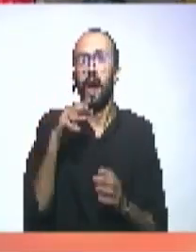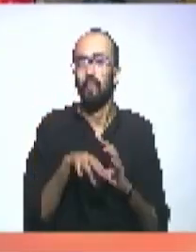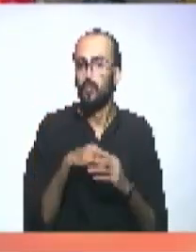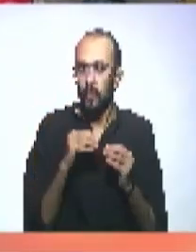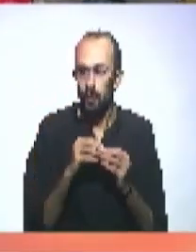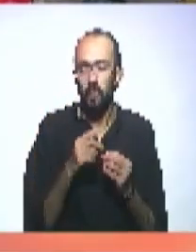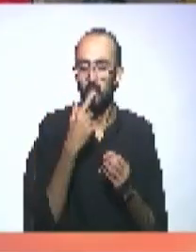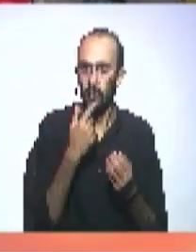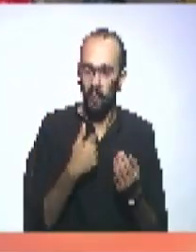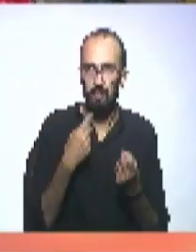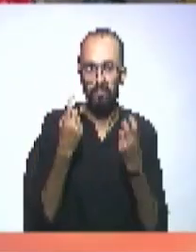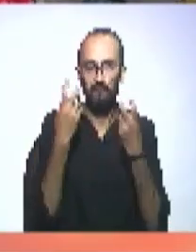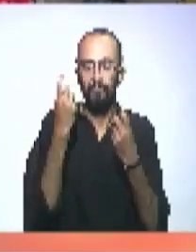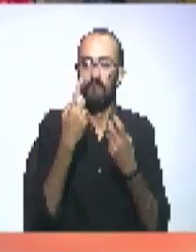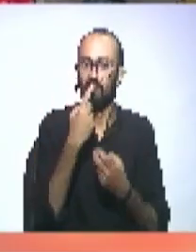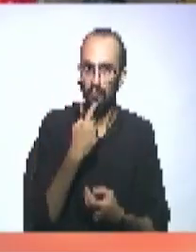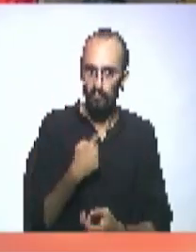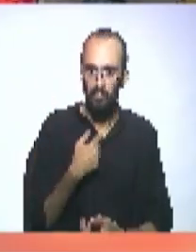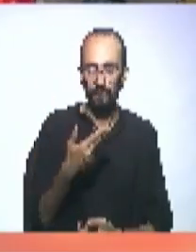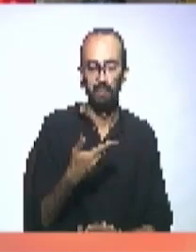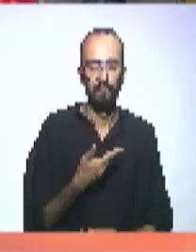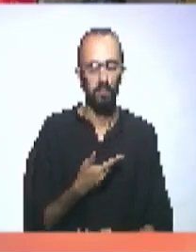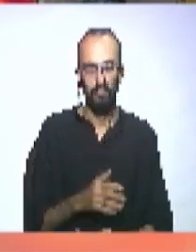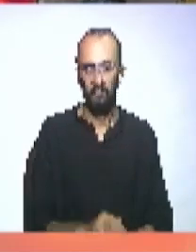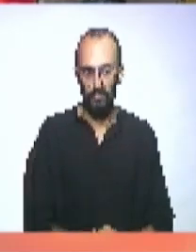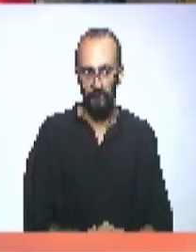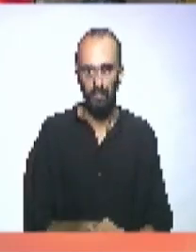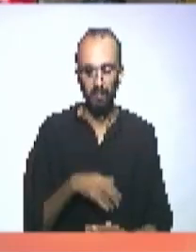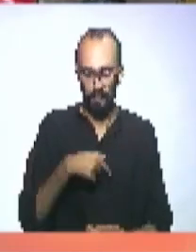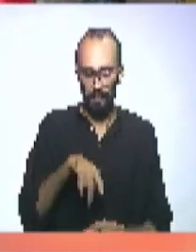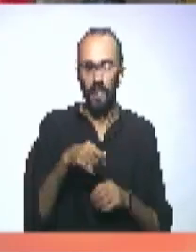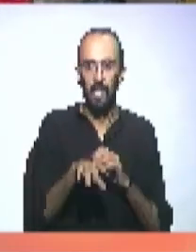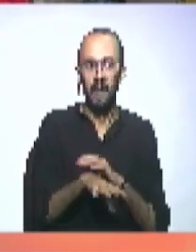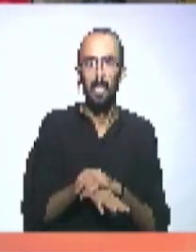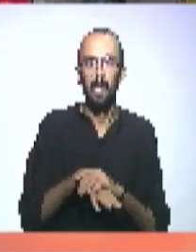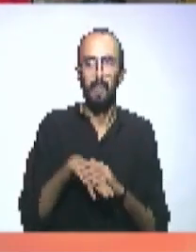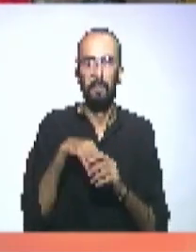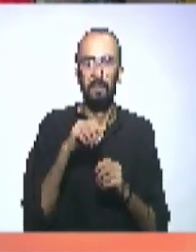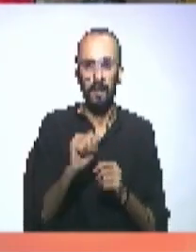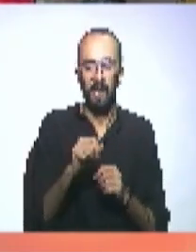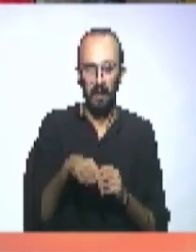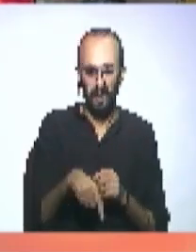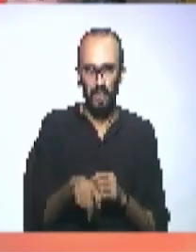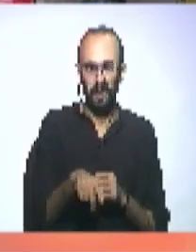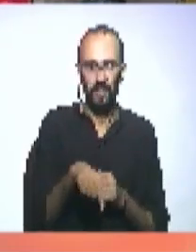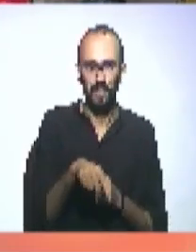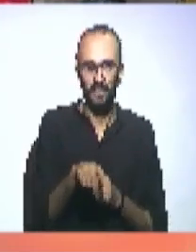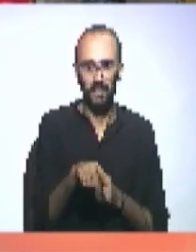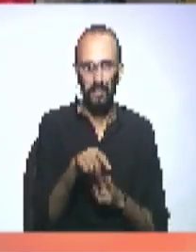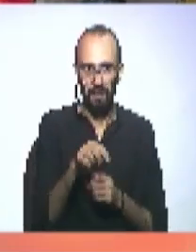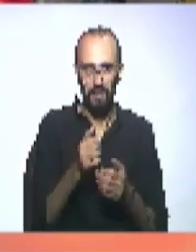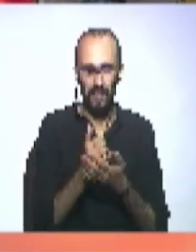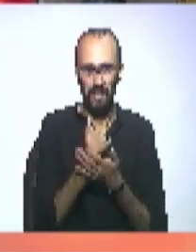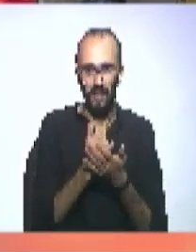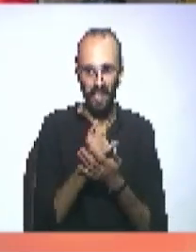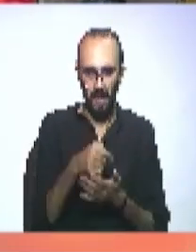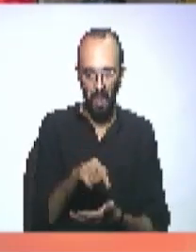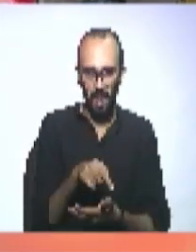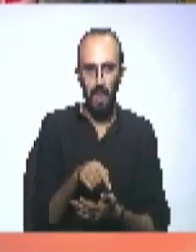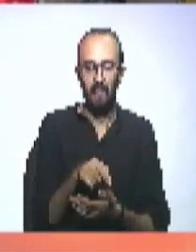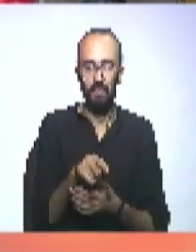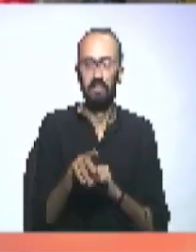يعني شاركونا بارائكم ايه اللي ممكن عايزينه يتنفذ خلال مثلا فصل الفصل الدراسي اللي جاي